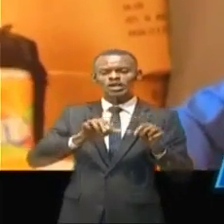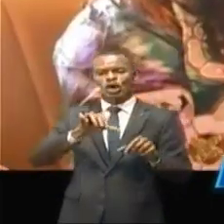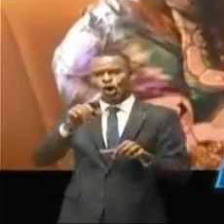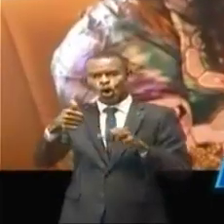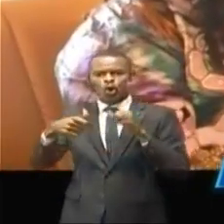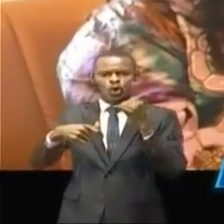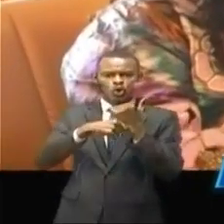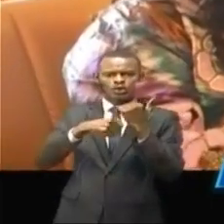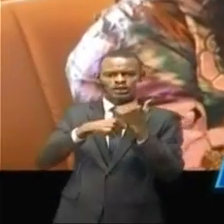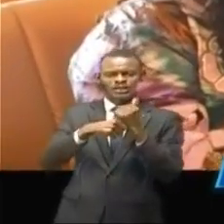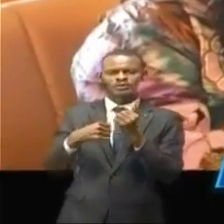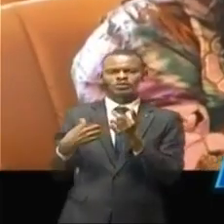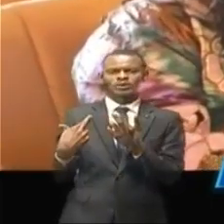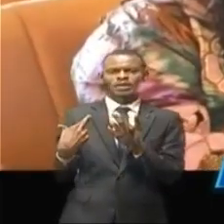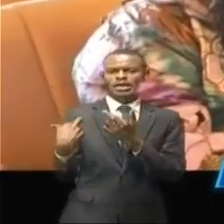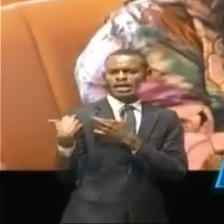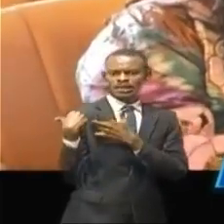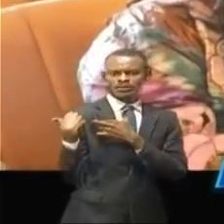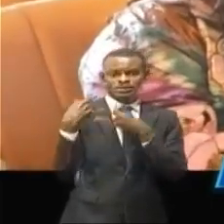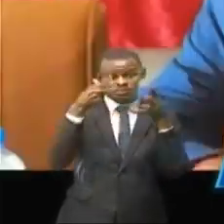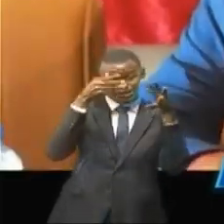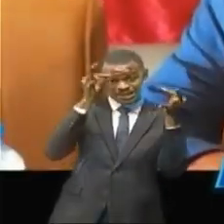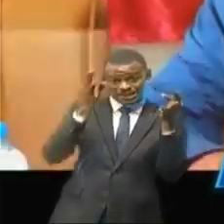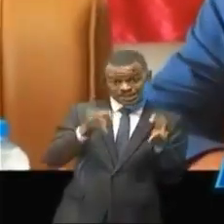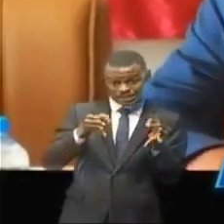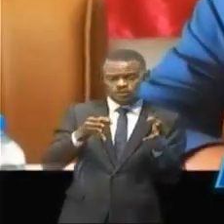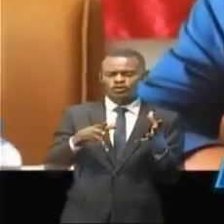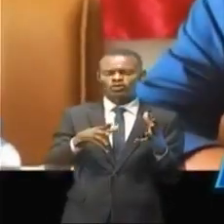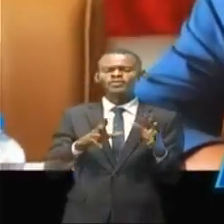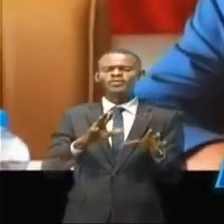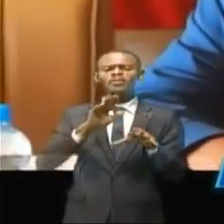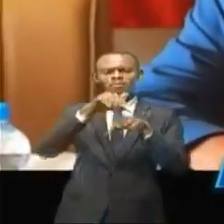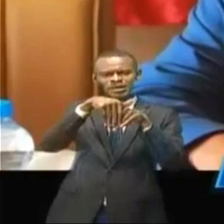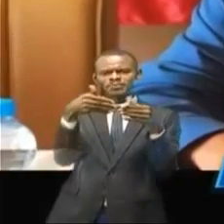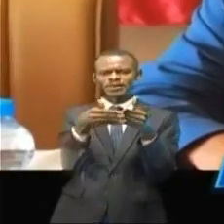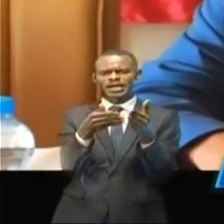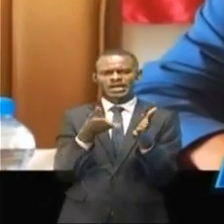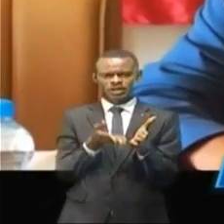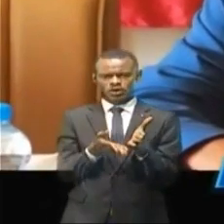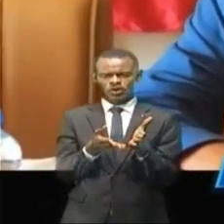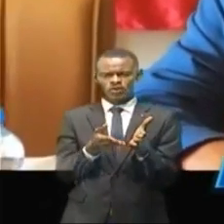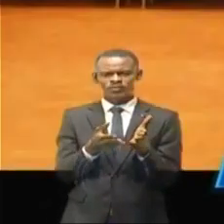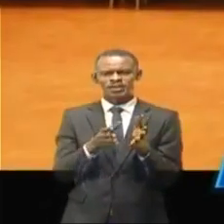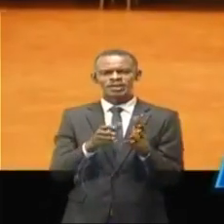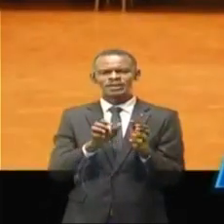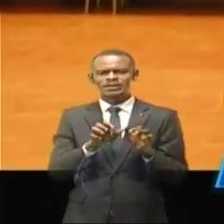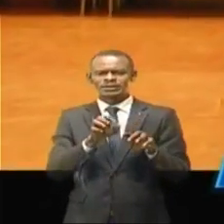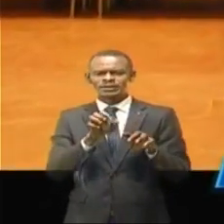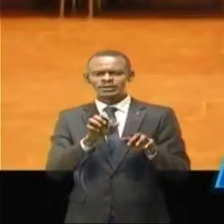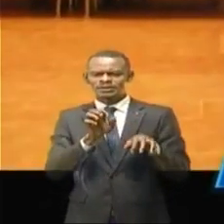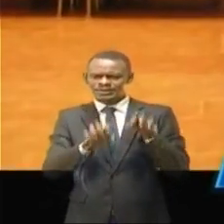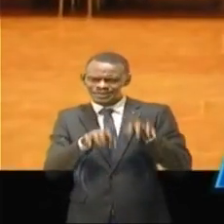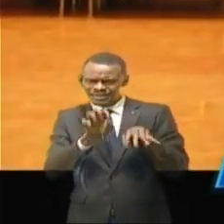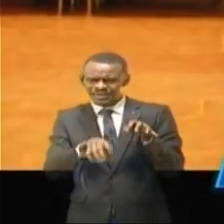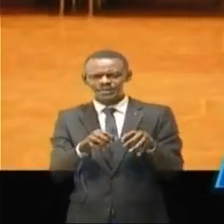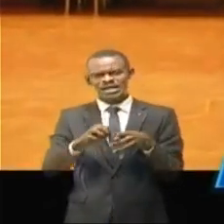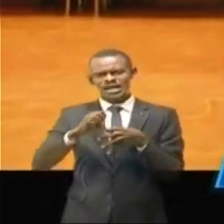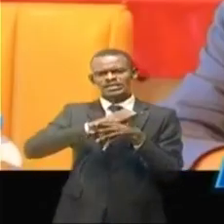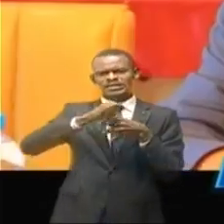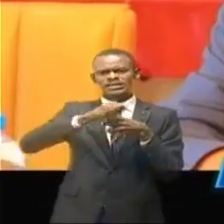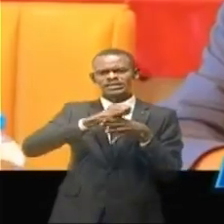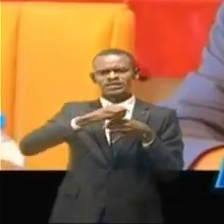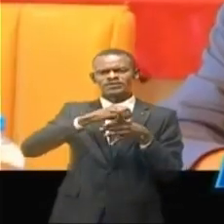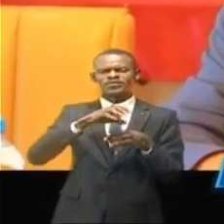décision. Dans son mot d'ouverture, André Mbuyumugoy, secrétaire exécutif adjoint de la Sénaref est revenu sur la nature de cette